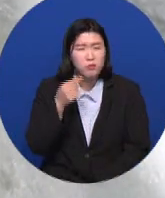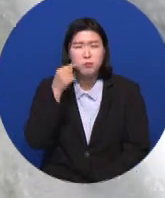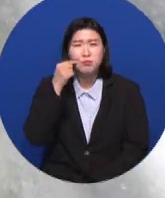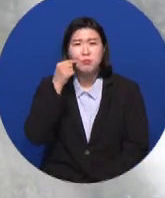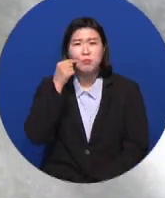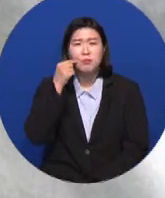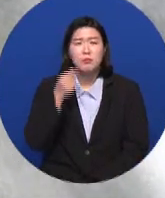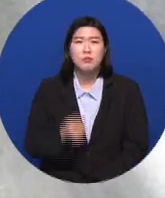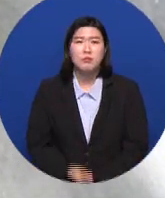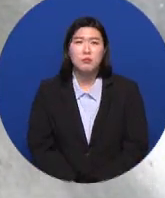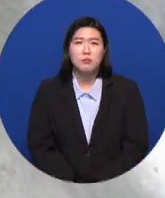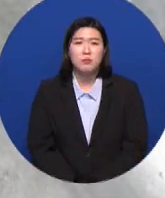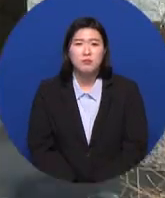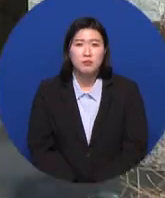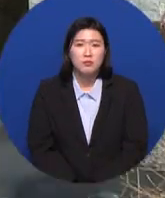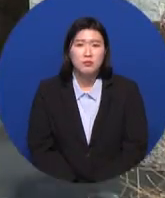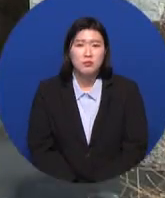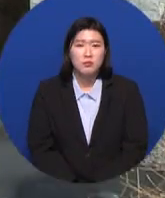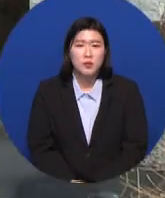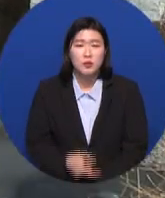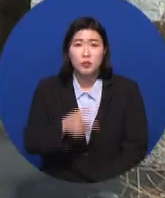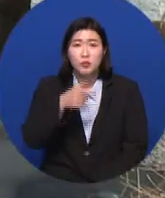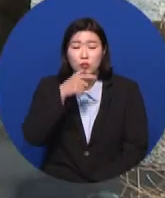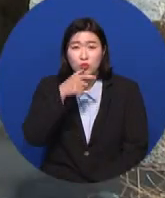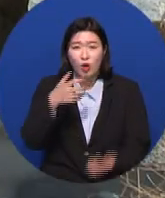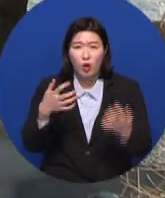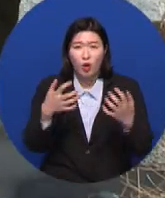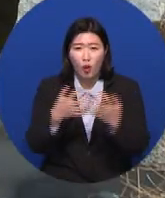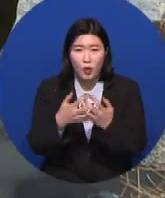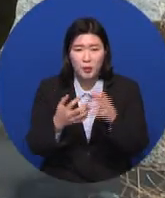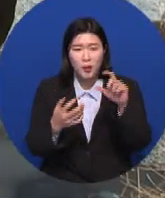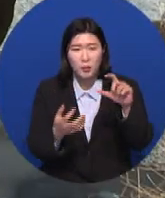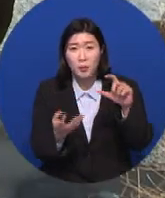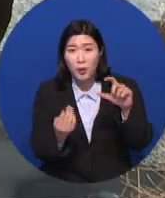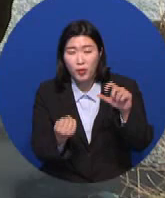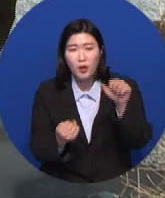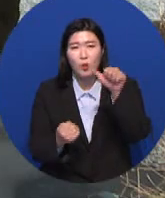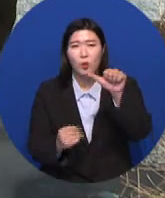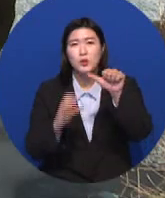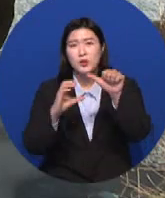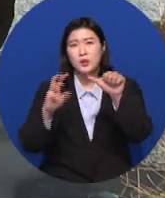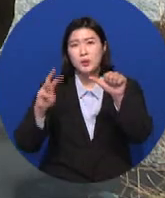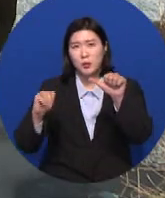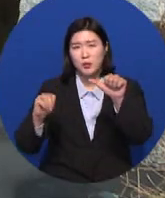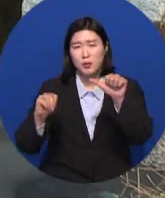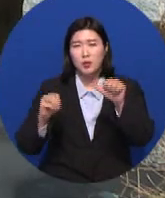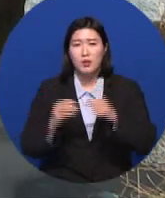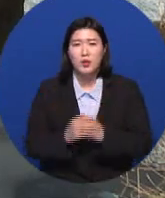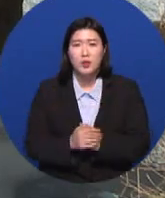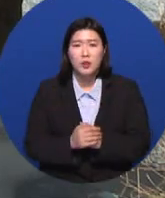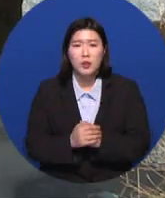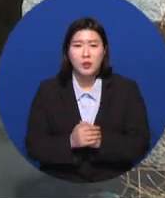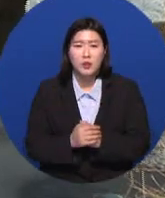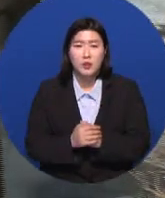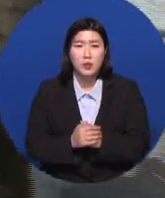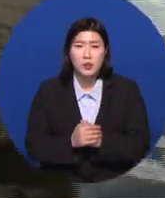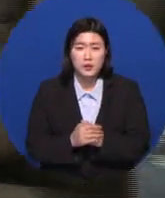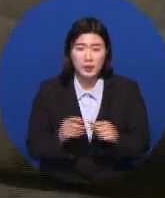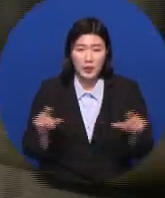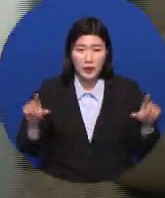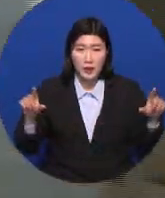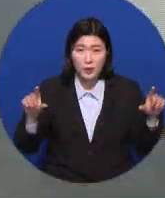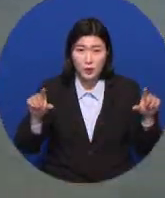어렵습니다 저수지의 얼어 있는 얼음의 두께는 5cm 가량 에 불과합니다 저수지 의 가장자리 보다